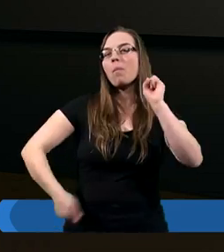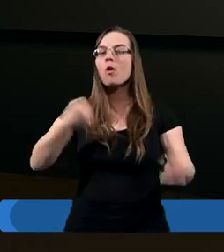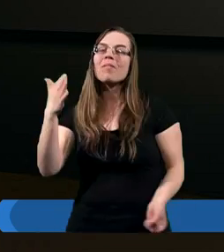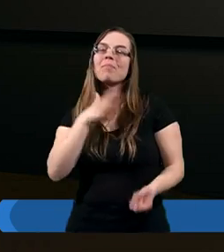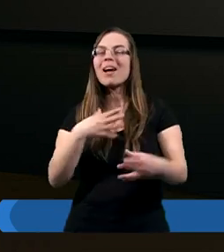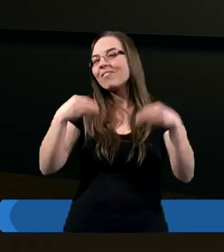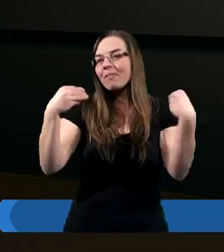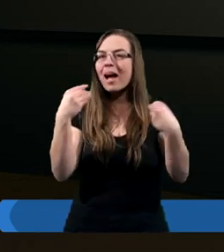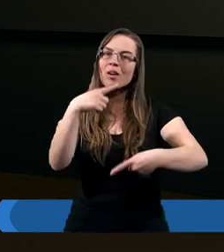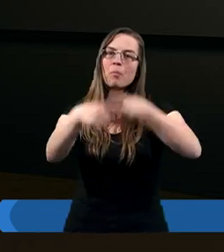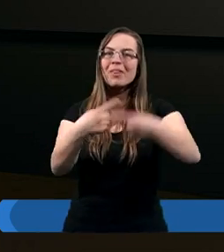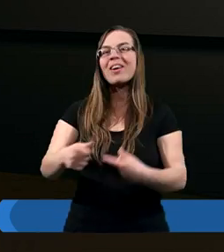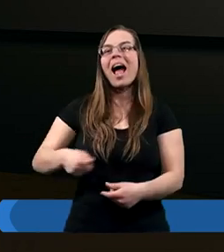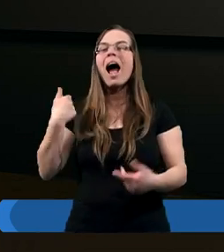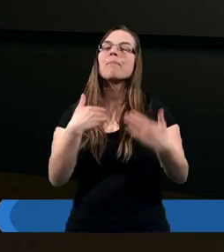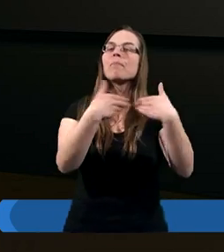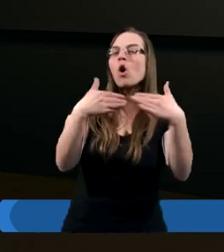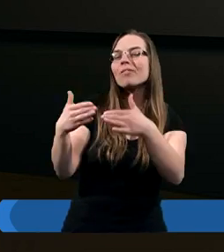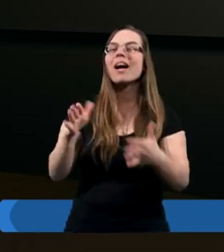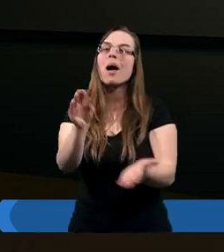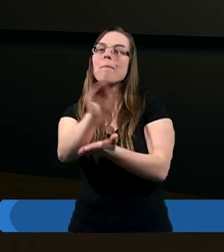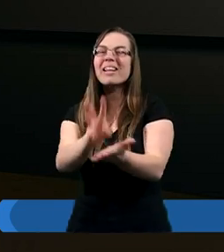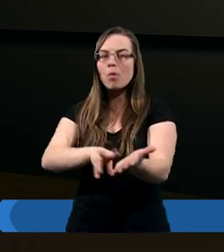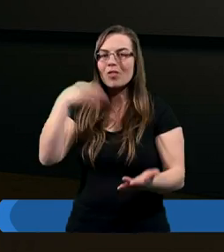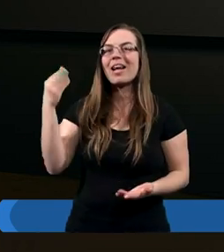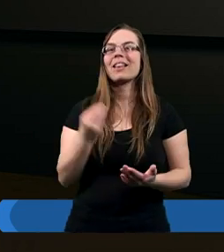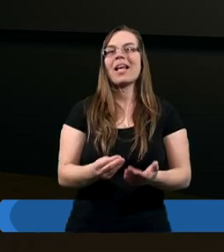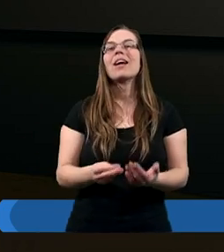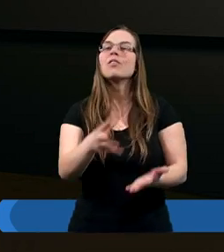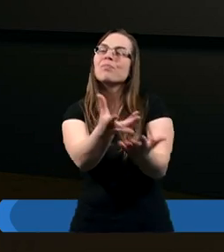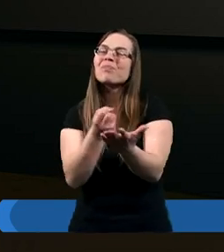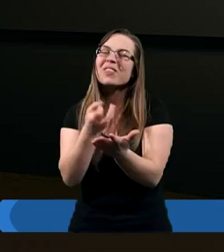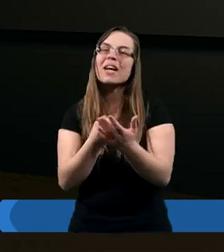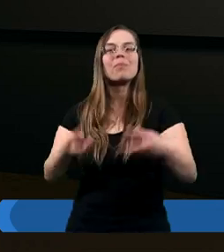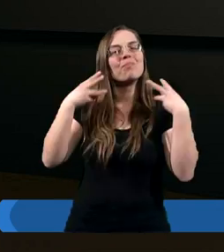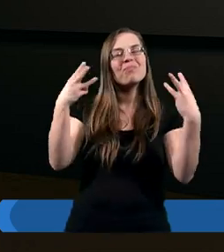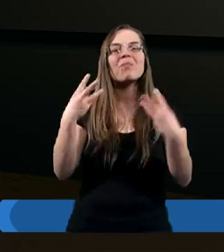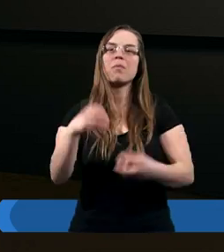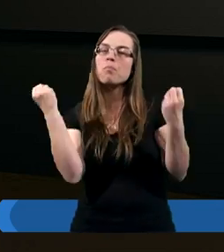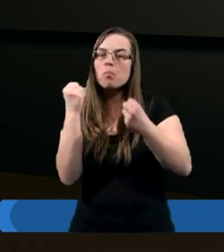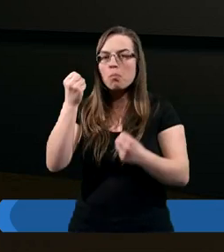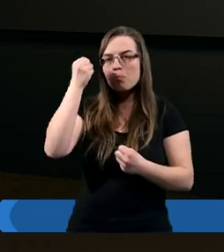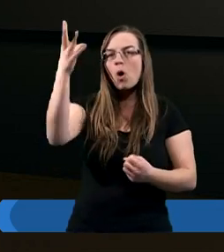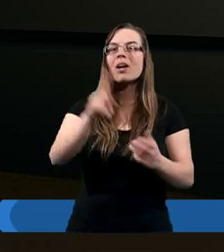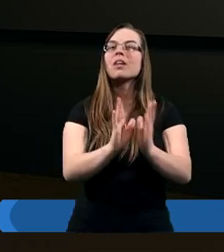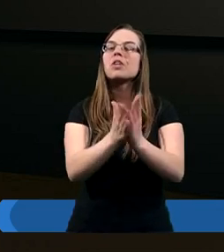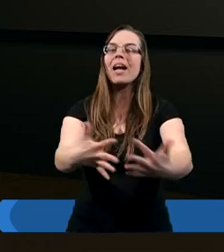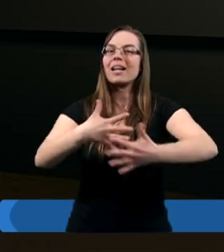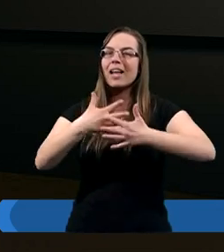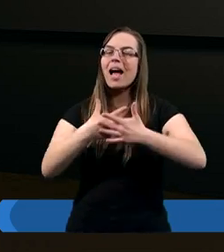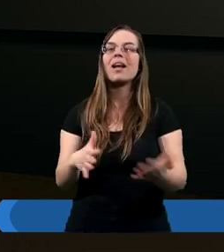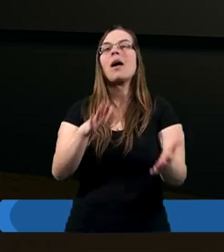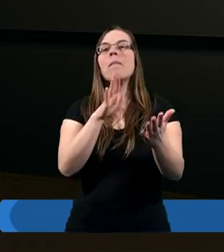Ponieważ mamy wspaniały przywilej, aby otwierać Pismo Święte i czerpać tą wspaniałą mądrość z tej księgi